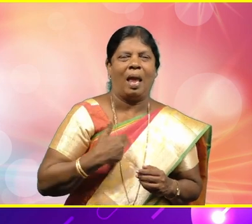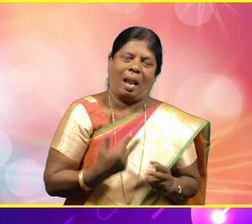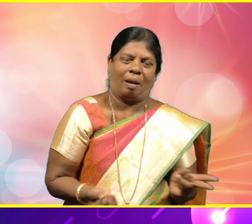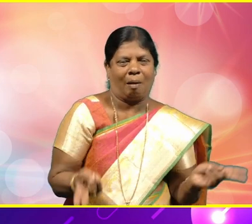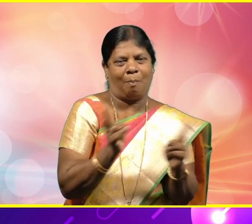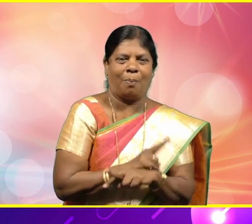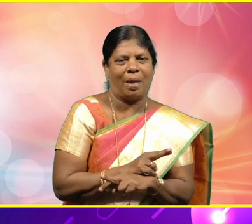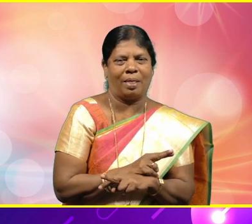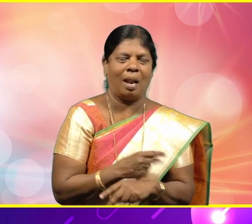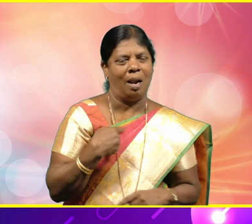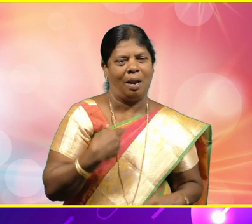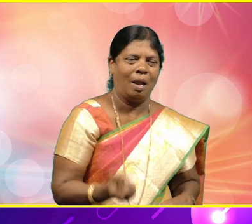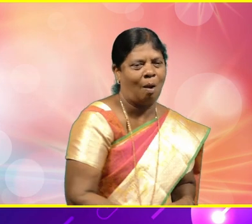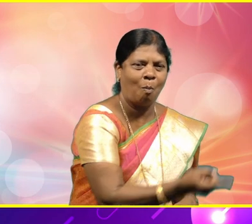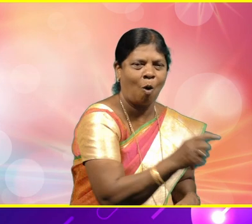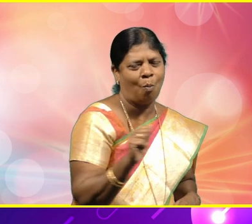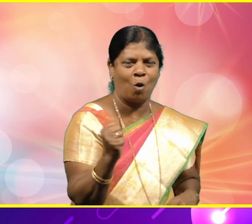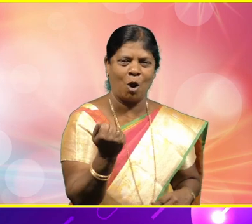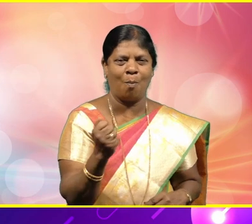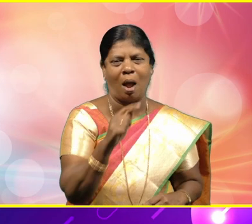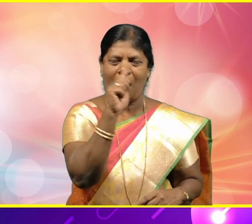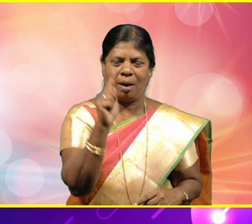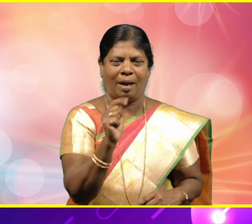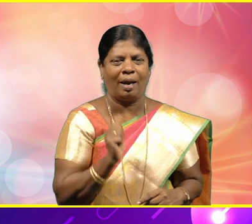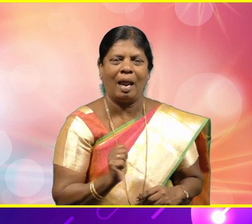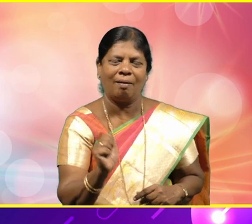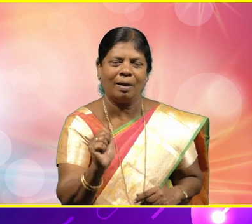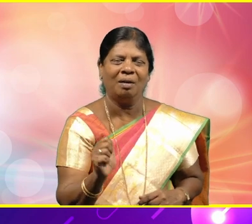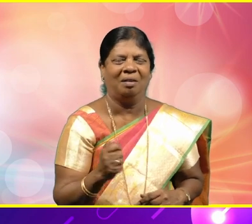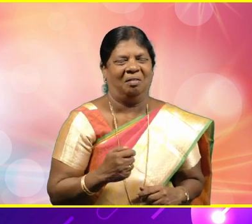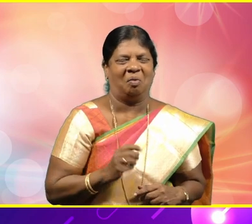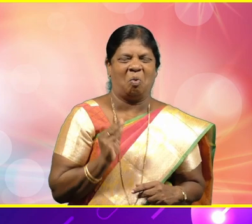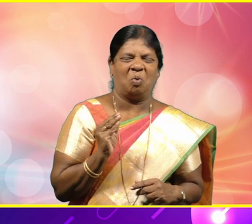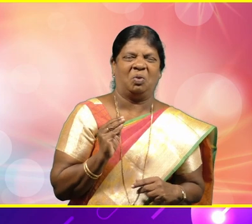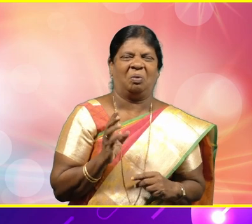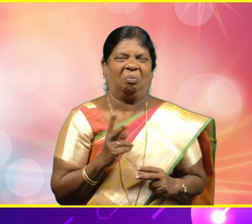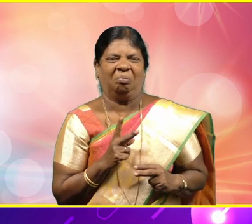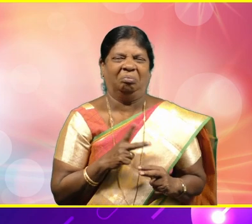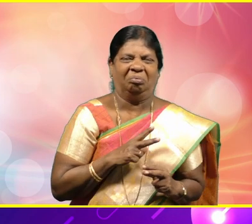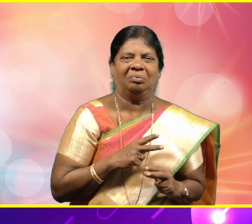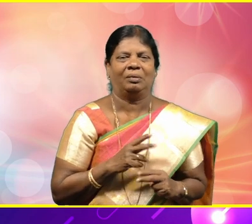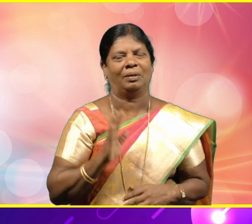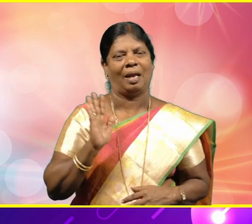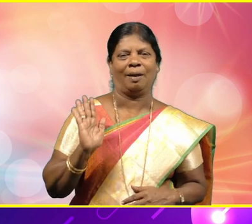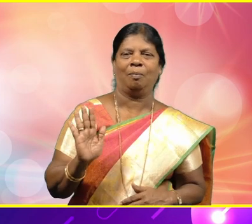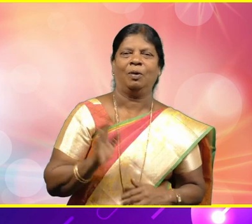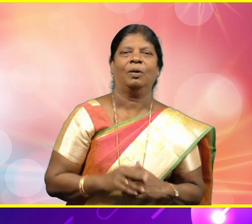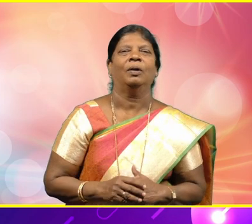எனக்கு பதிலாக நீங்கள் போவீர்களா என்று கேட்டால் சற்று